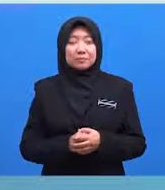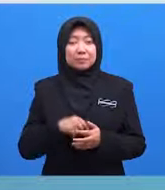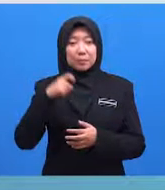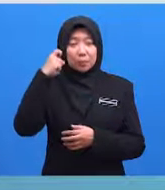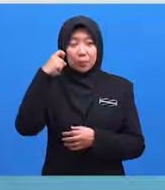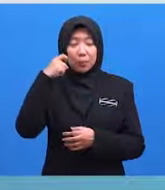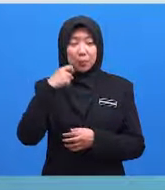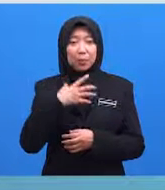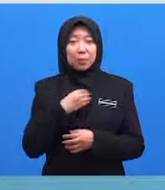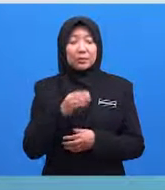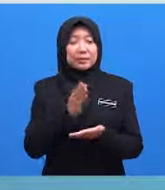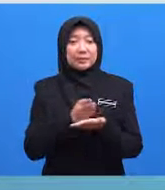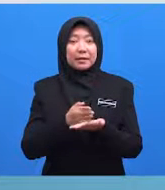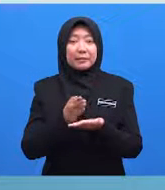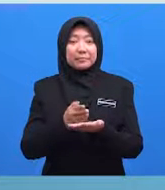bawang putih cincang,